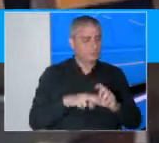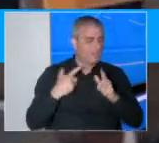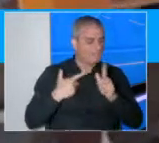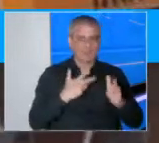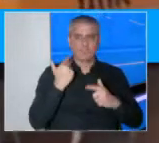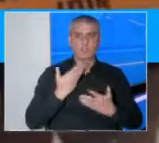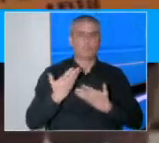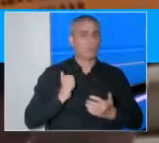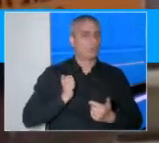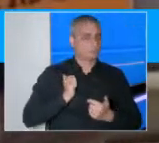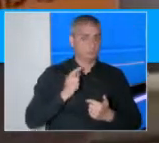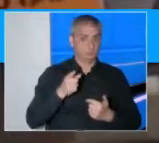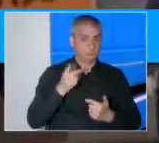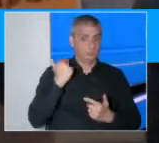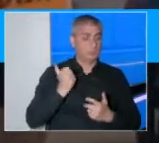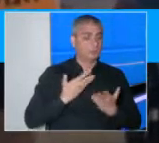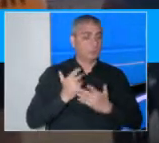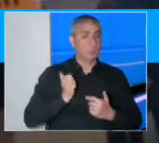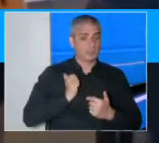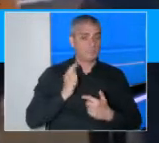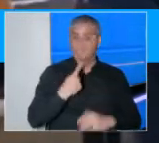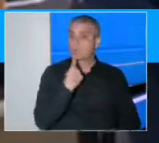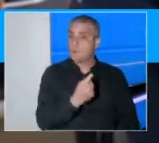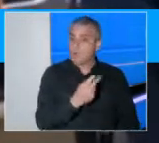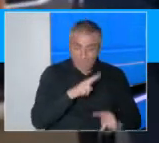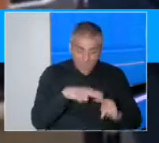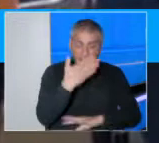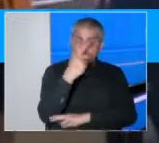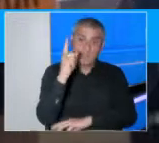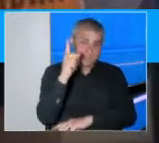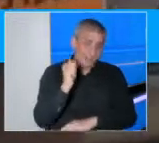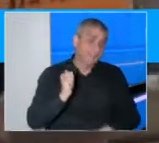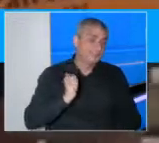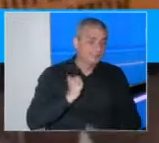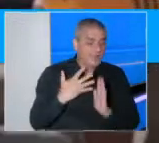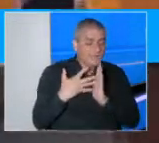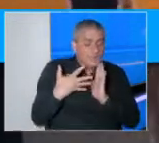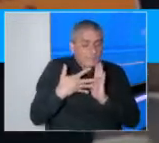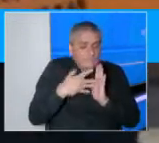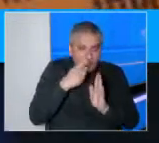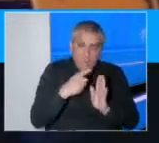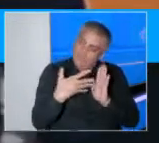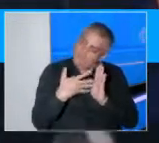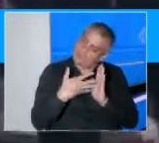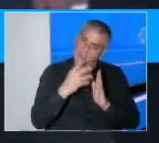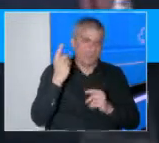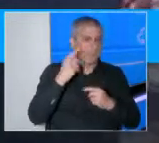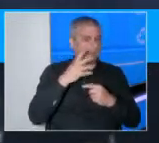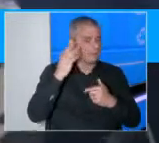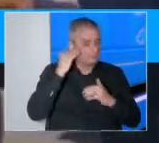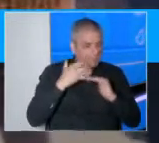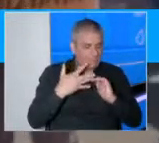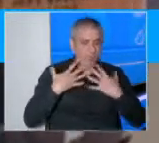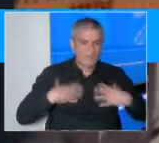היה בשירות קרבי, לוחם או לוחמת אגב, שהיה בשירות קרבי וטוען, אחרי שהמדינה אגב, הצבא, בדק אותו, בדק את הקאבה, את הדפר,